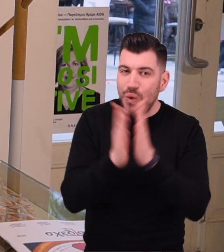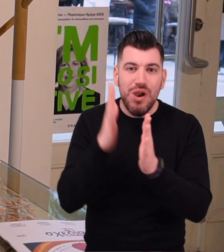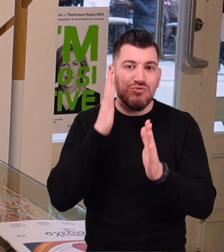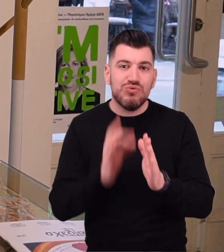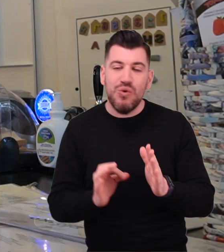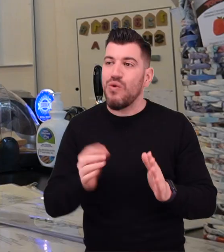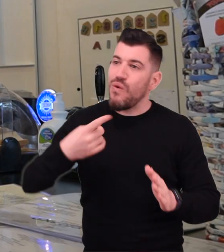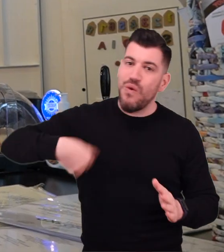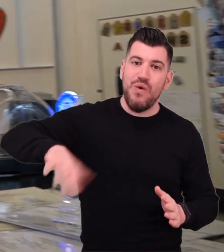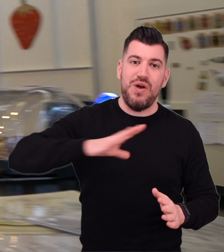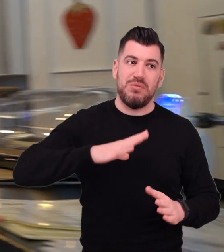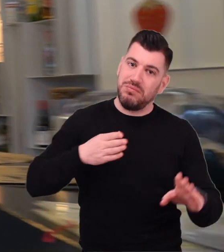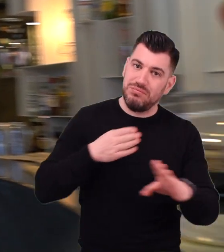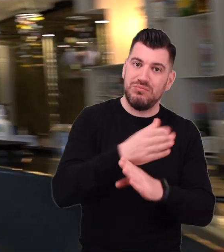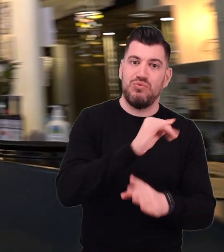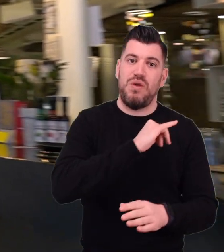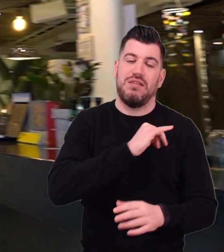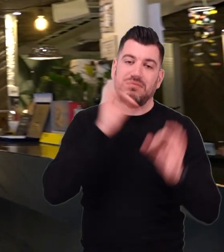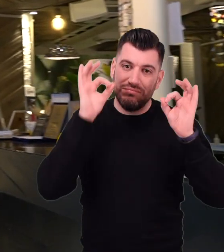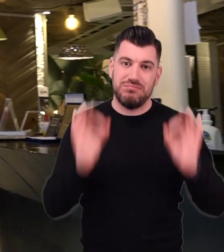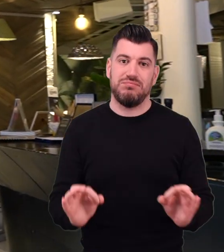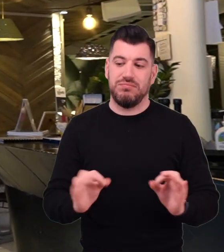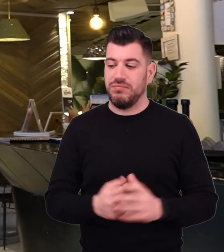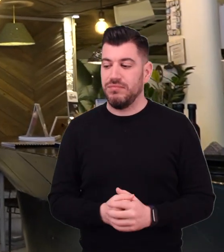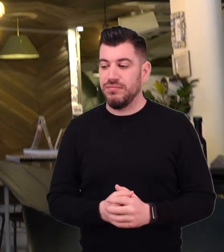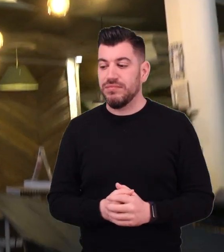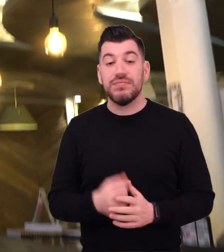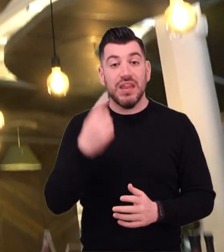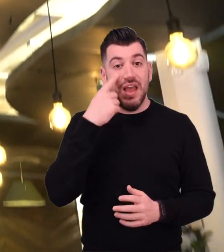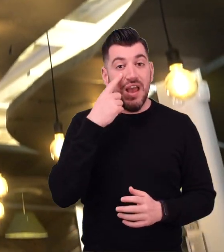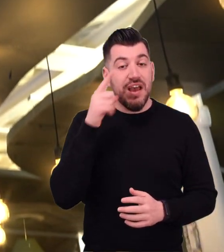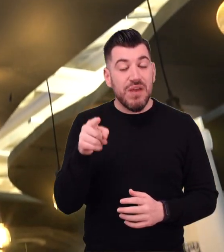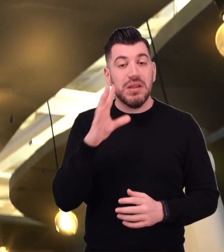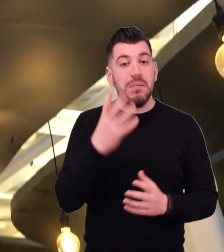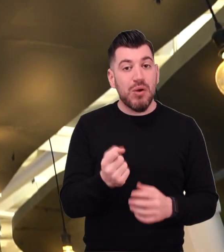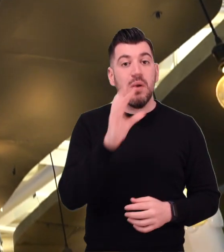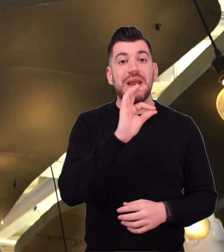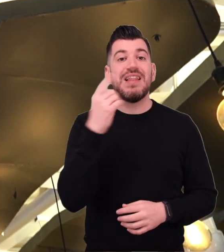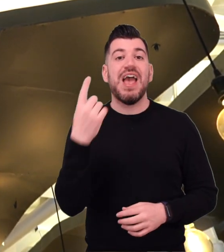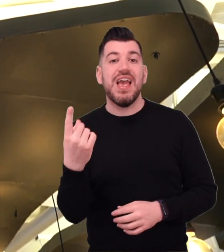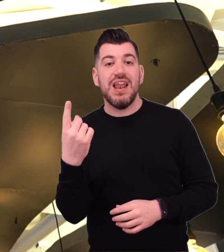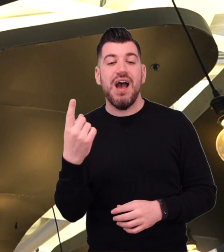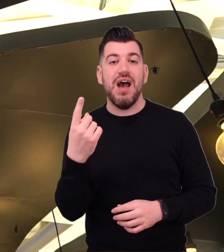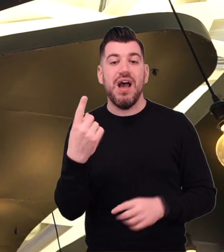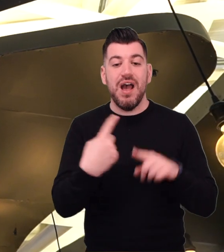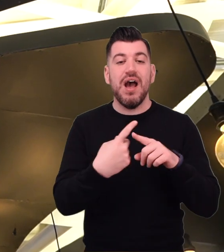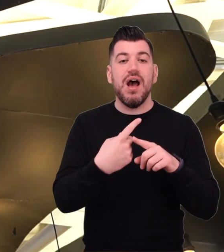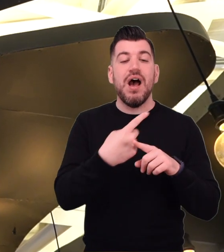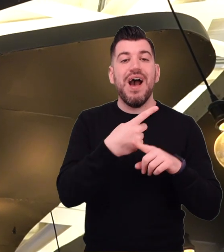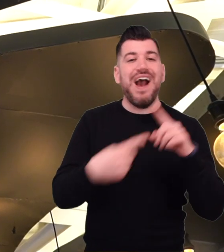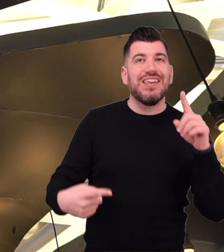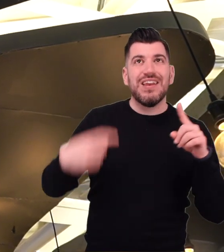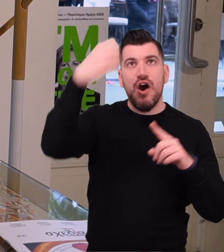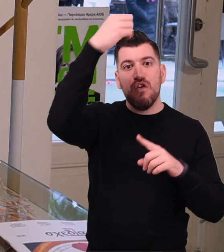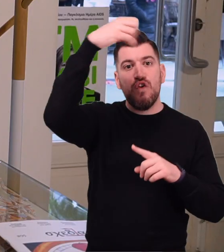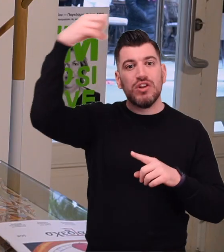Αυτά τα σπιτάκια, ξέρετε τι είναι? Αυτά είναι 51 χάρτινα φωτιστικά, φτιαγμένα δηλαδή μέσα